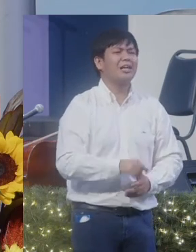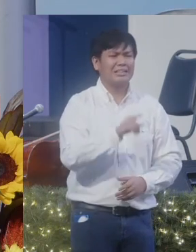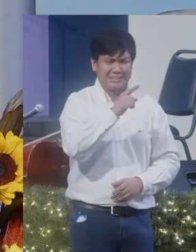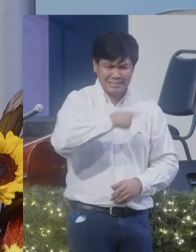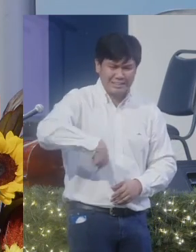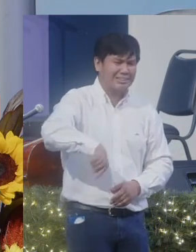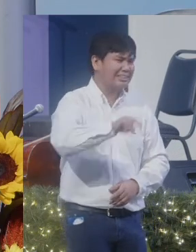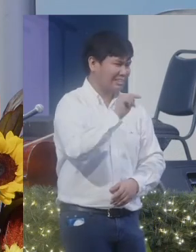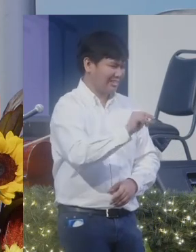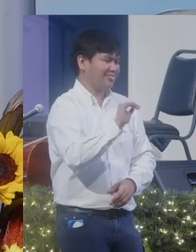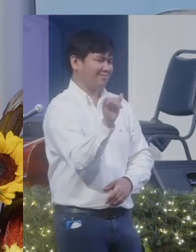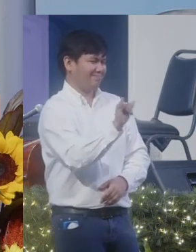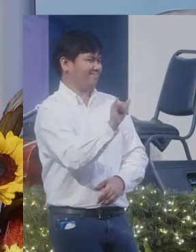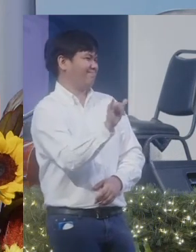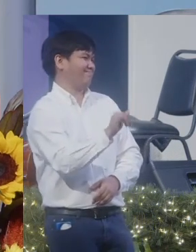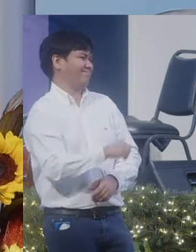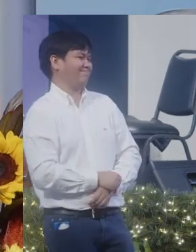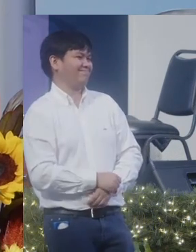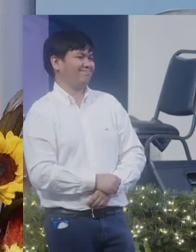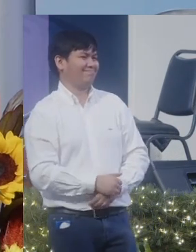Tayo po'y manalangin.